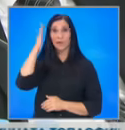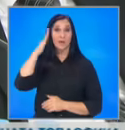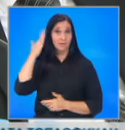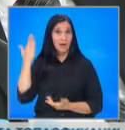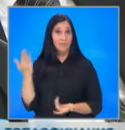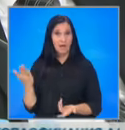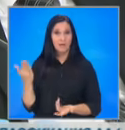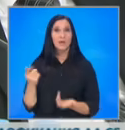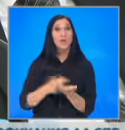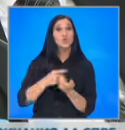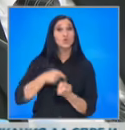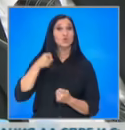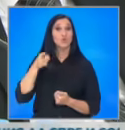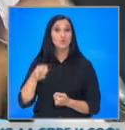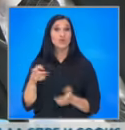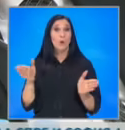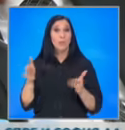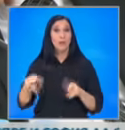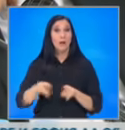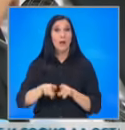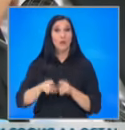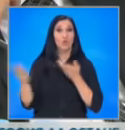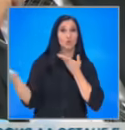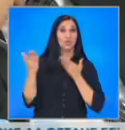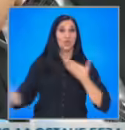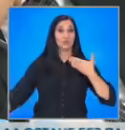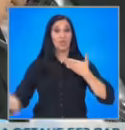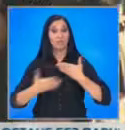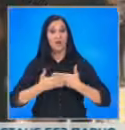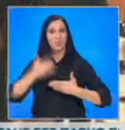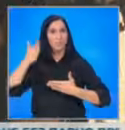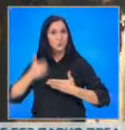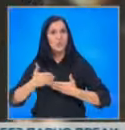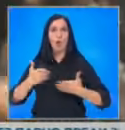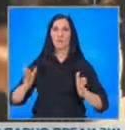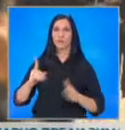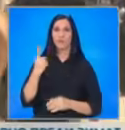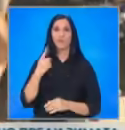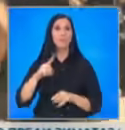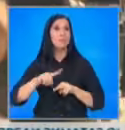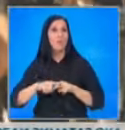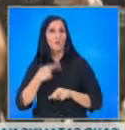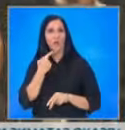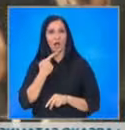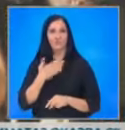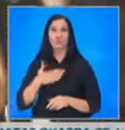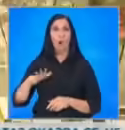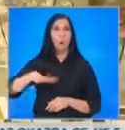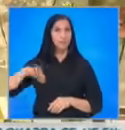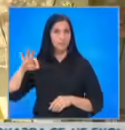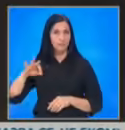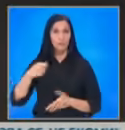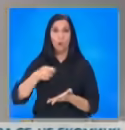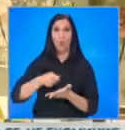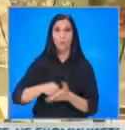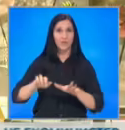страната. Често това се дефинира като училищата затварят последни, отварят първи. Денков каза, че върви обществена поръчка за закупуване на